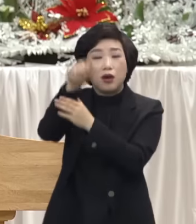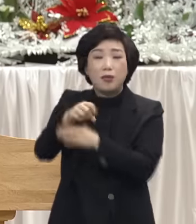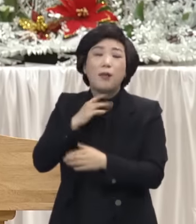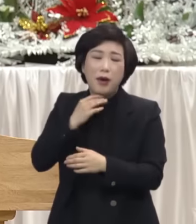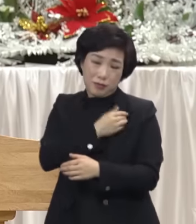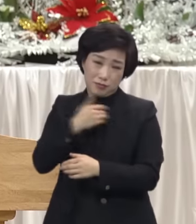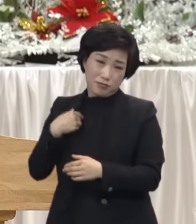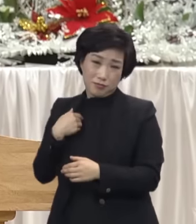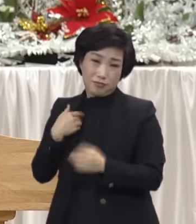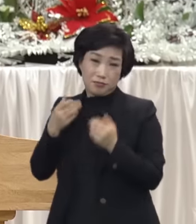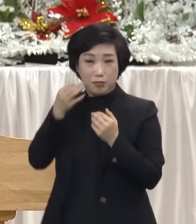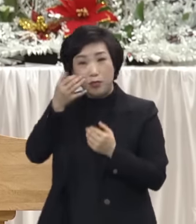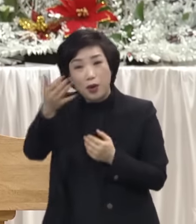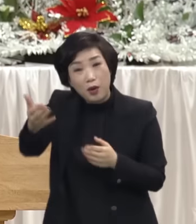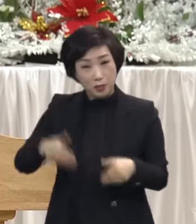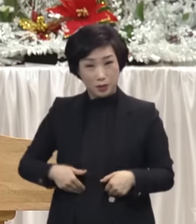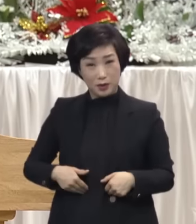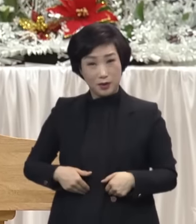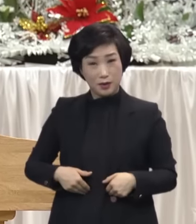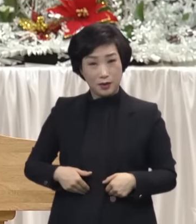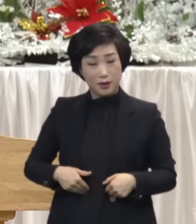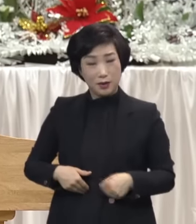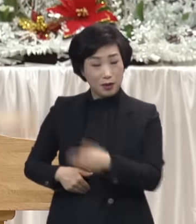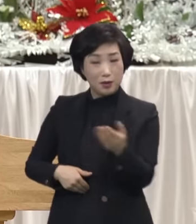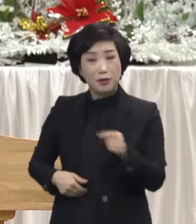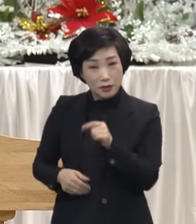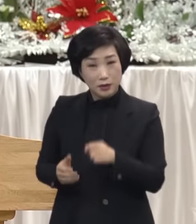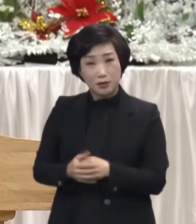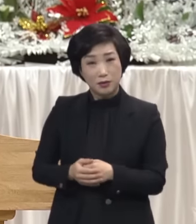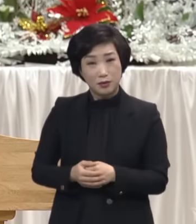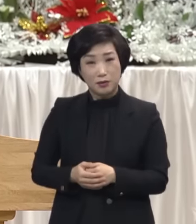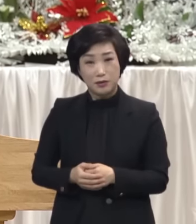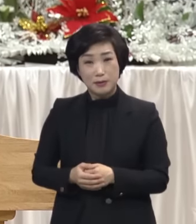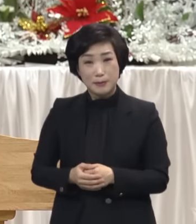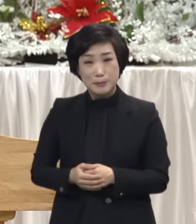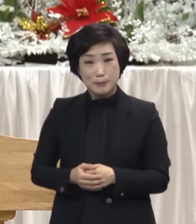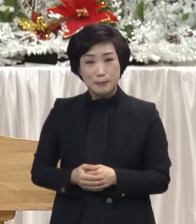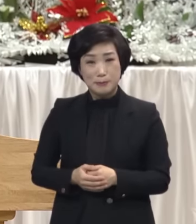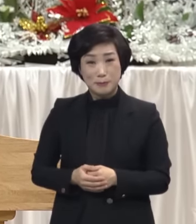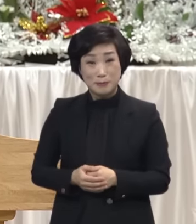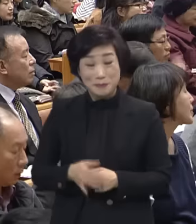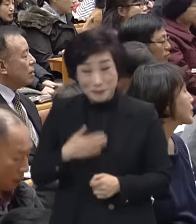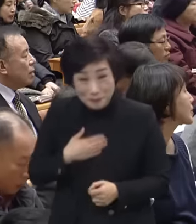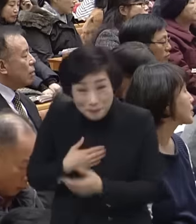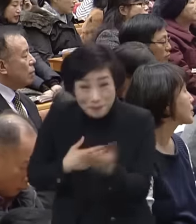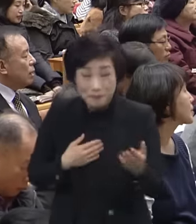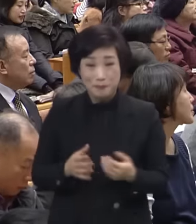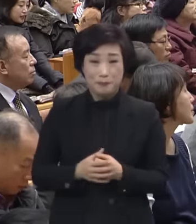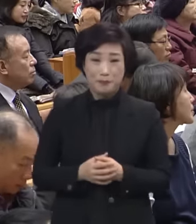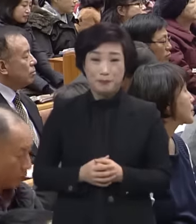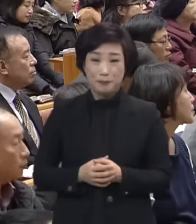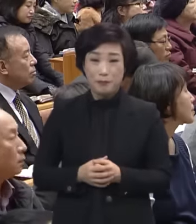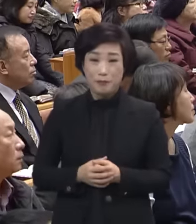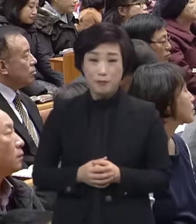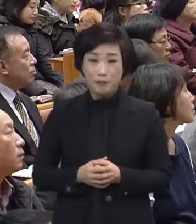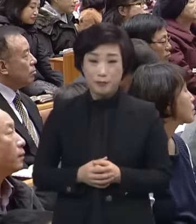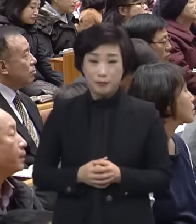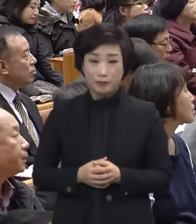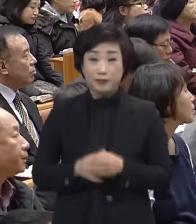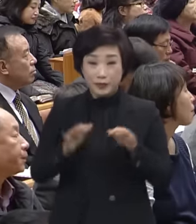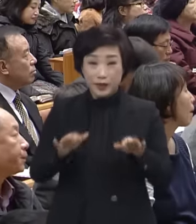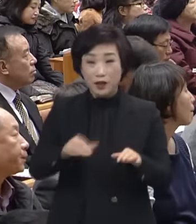떳떳한 변명입니다. 떳떳한 변명입니다. 이해가 됩니까?